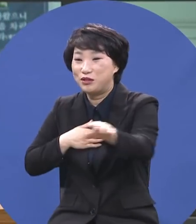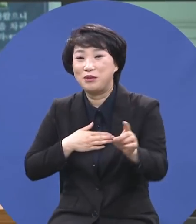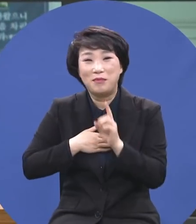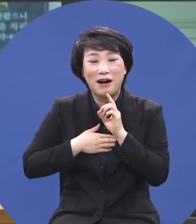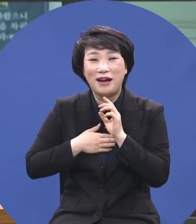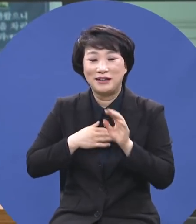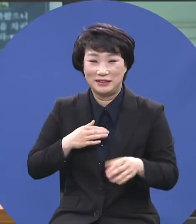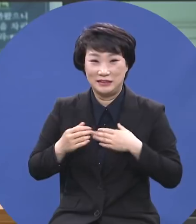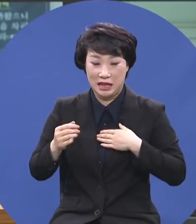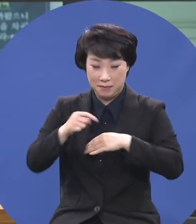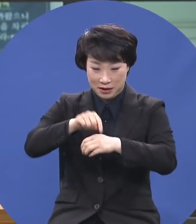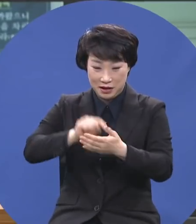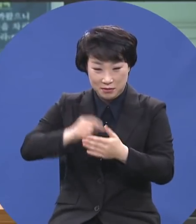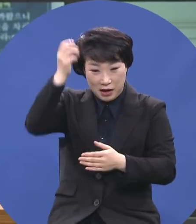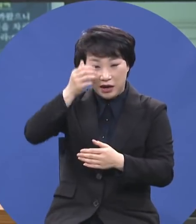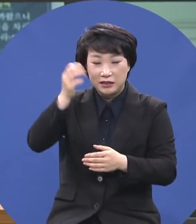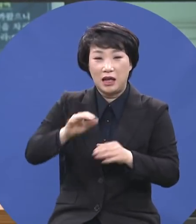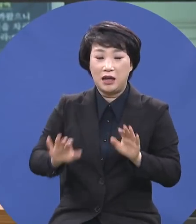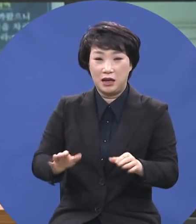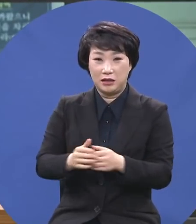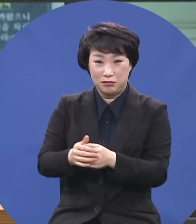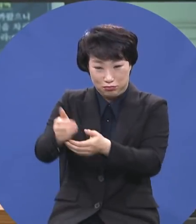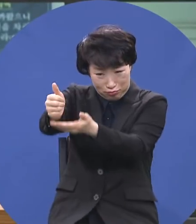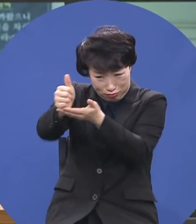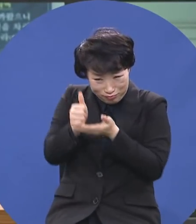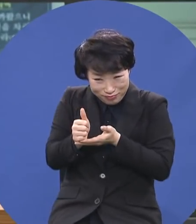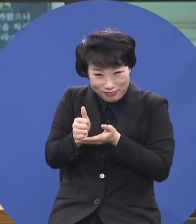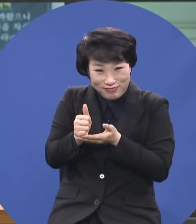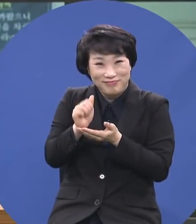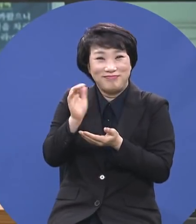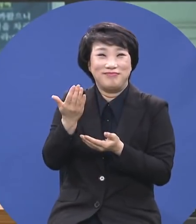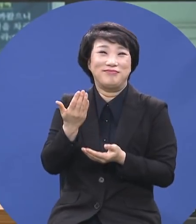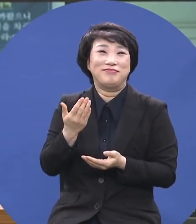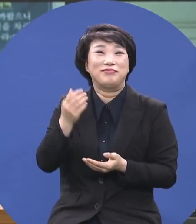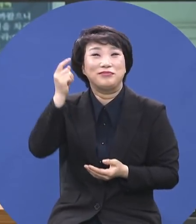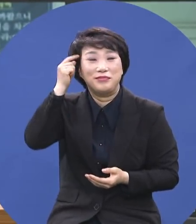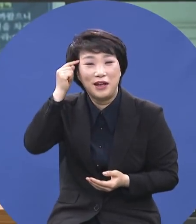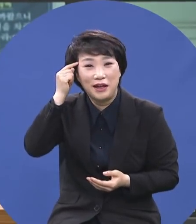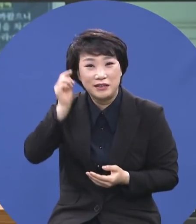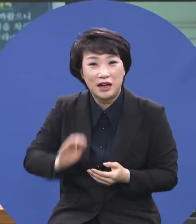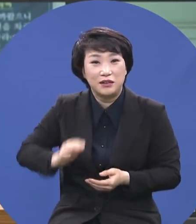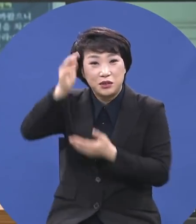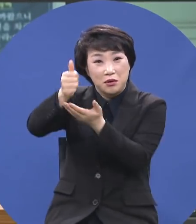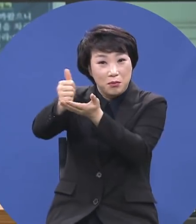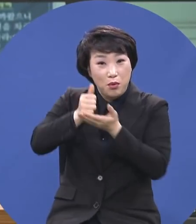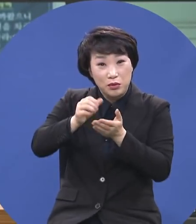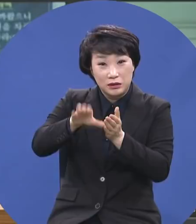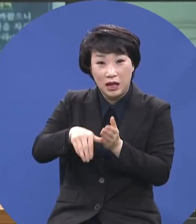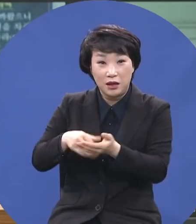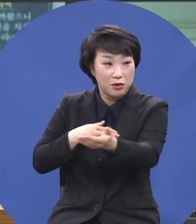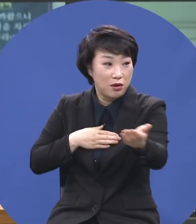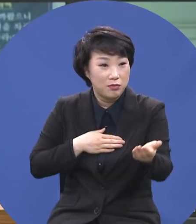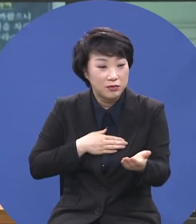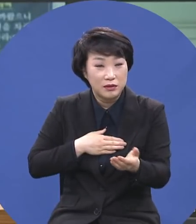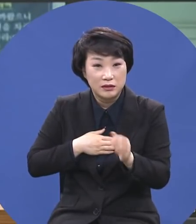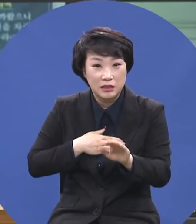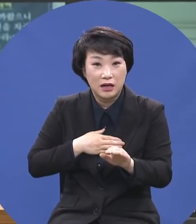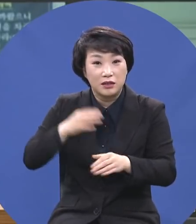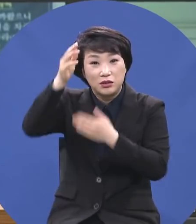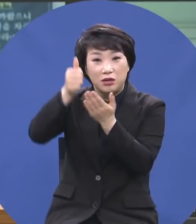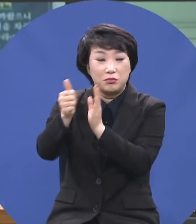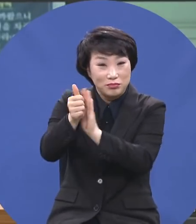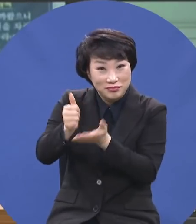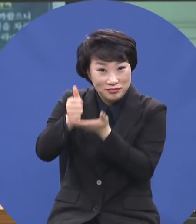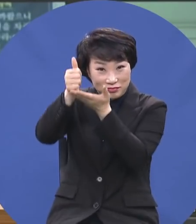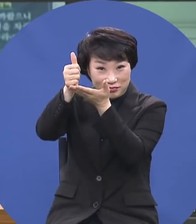자기 심령에 정중하게 모시게 되는 겁니다. 왜? 성령을 모실 때는 성령을